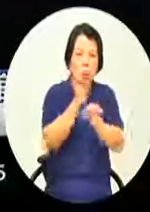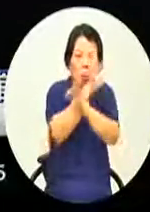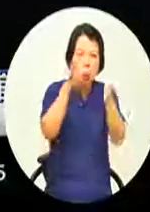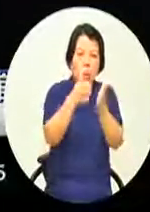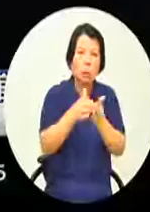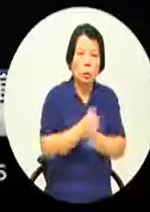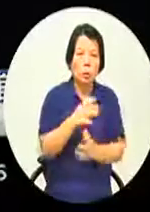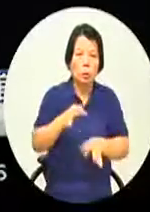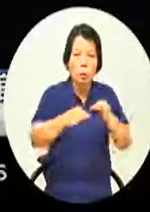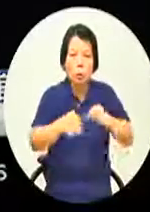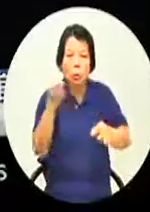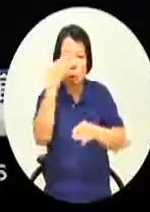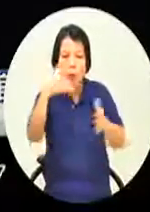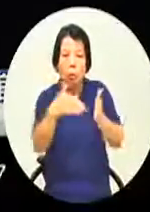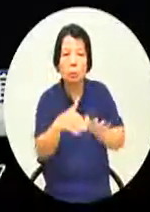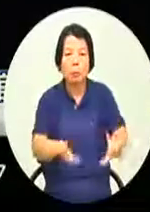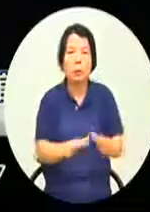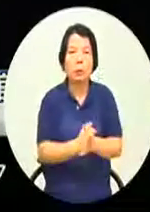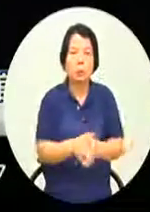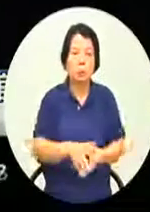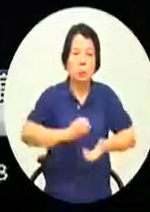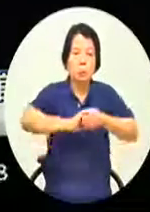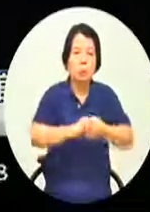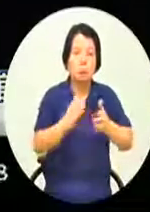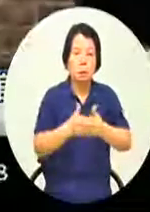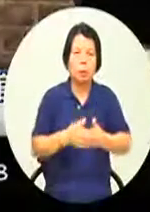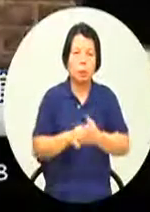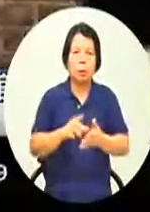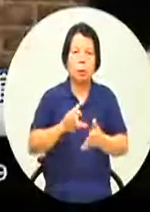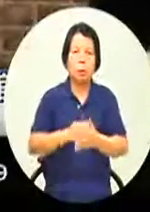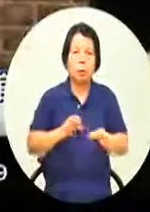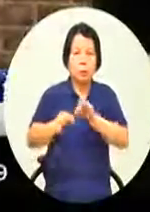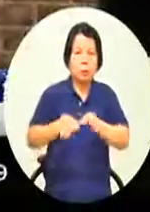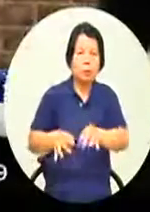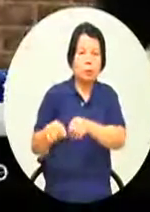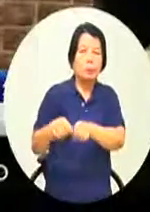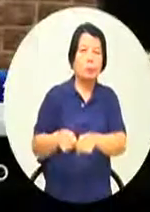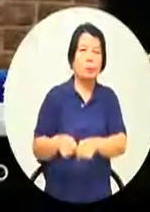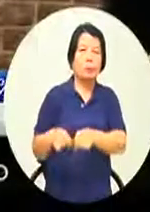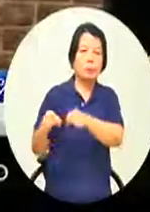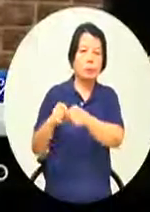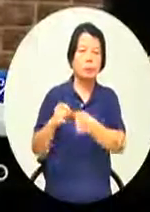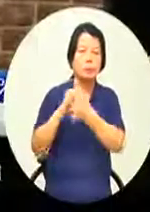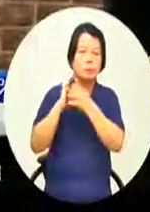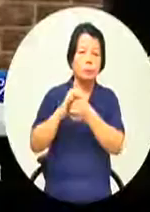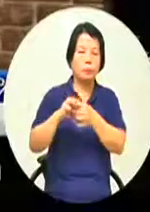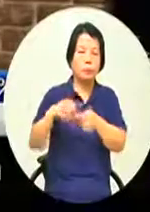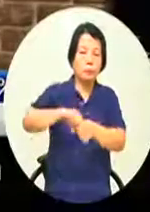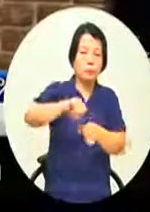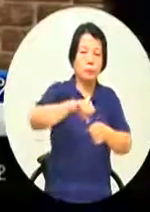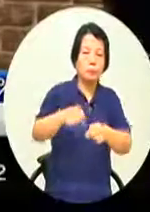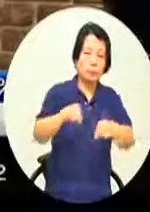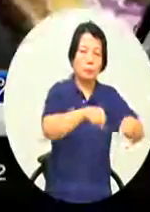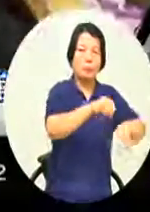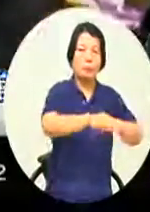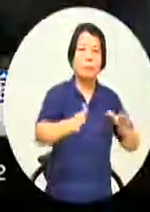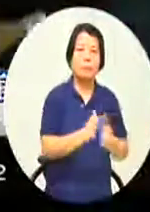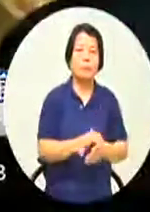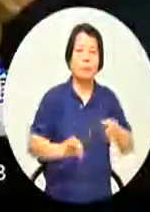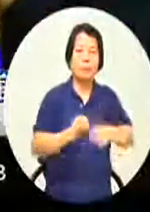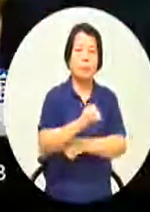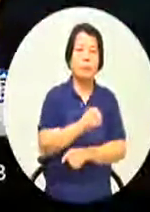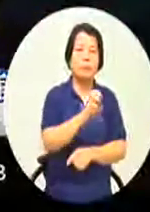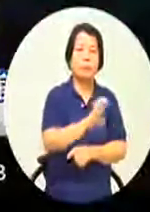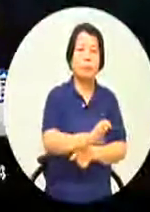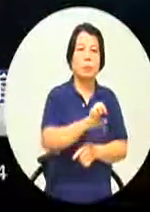看到了商机，破天荒决定延长营业时间。 有大概成长多少？ 那40%-50%左右。